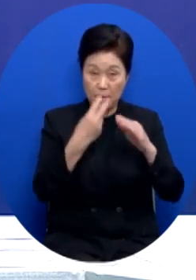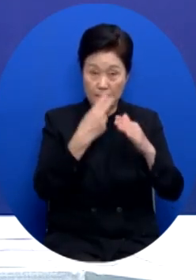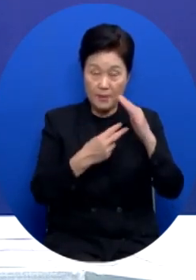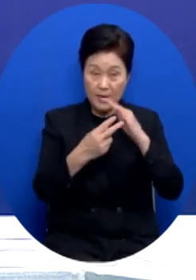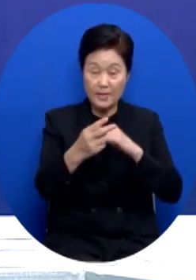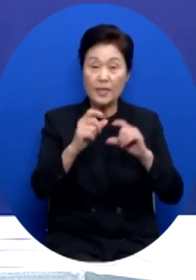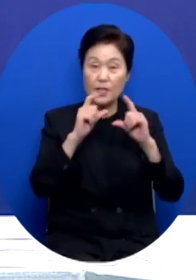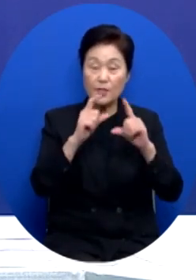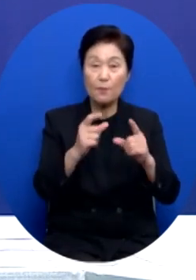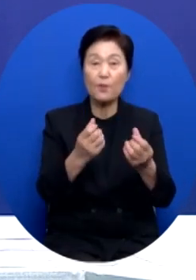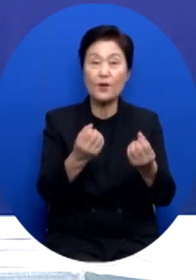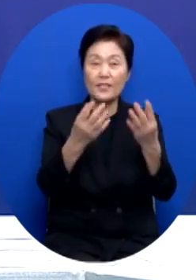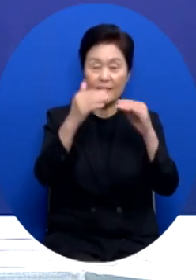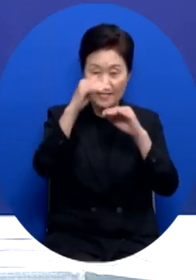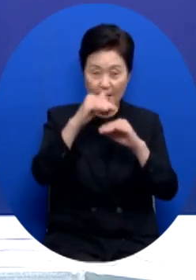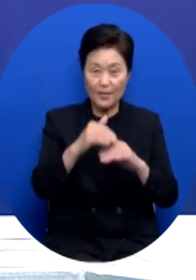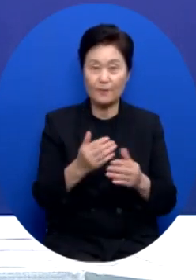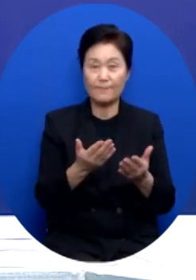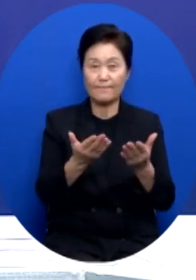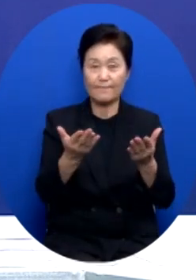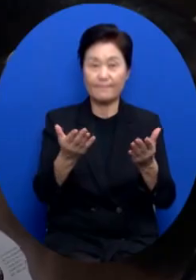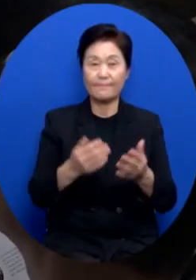현장 소식을 문찬양 기자가 전합니다.